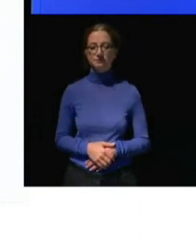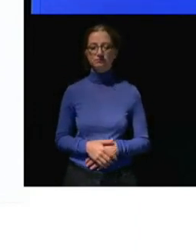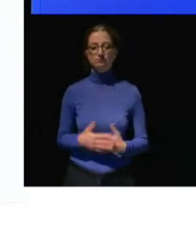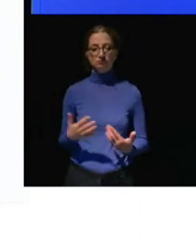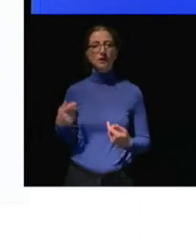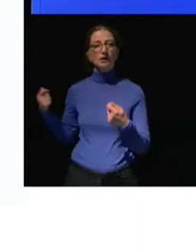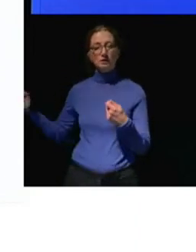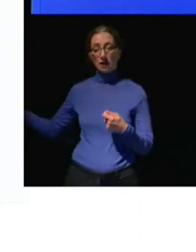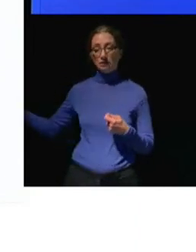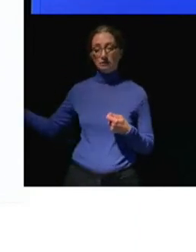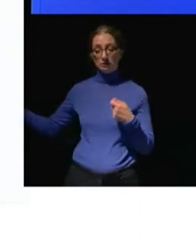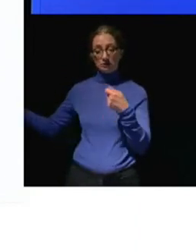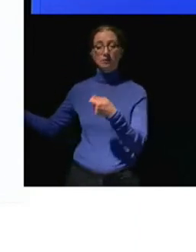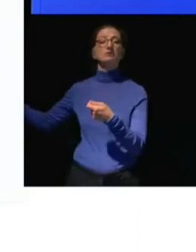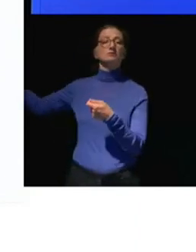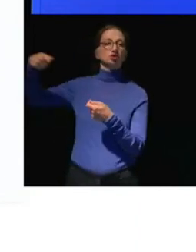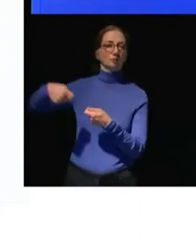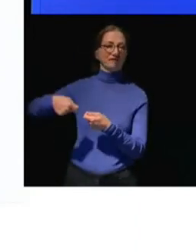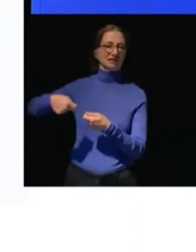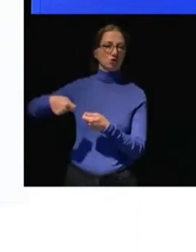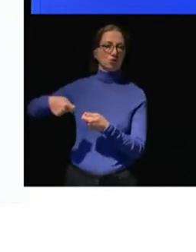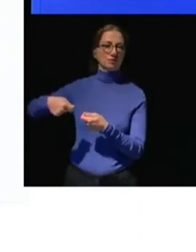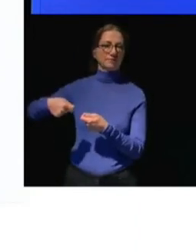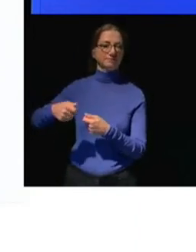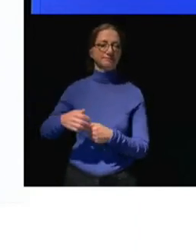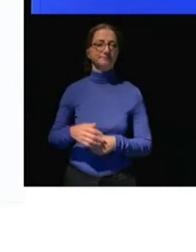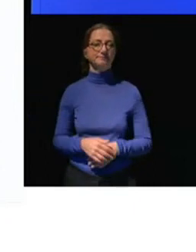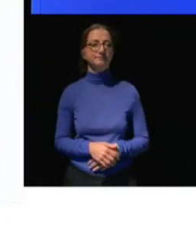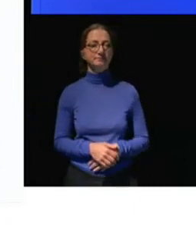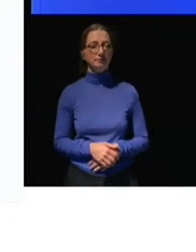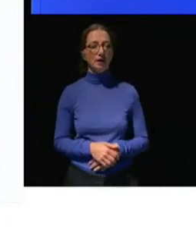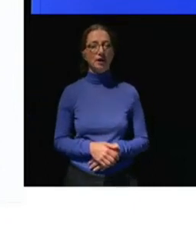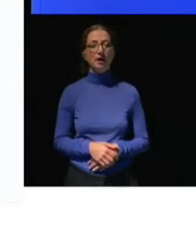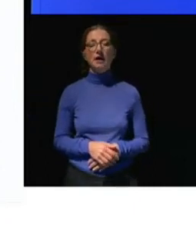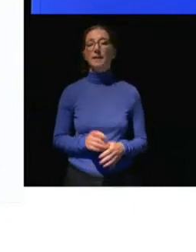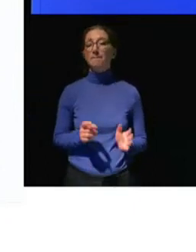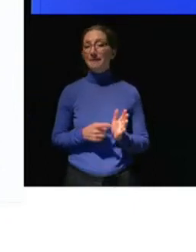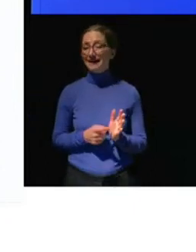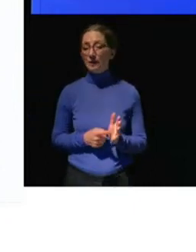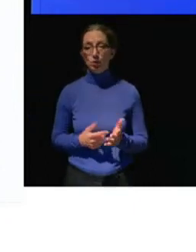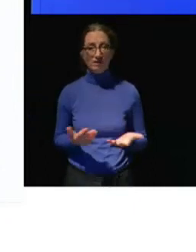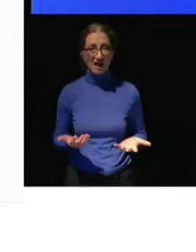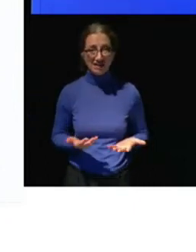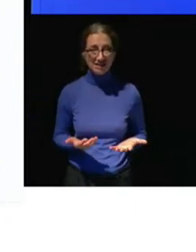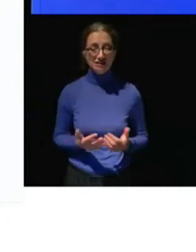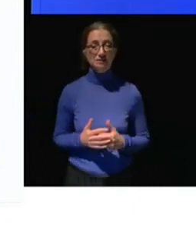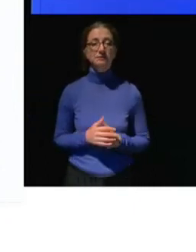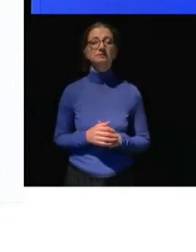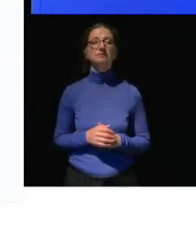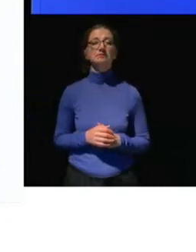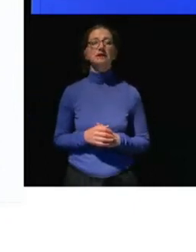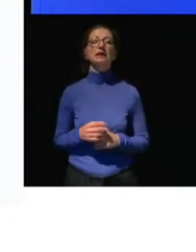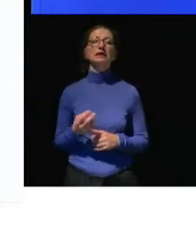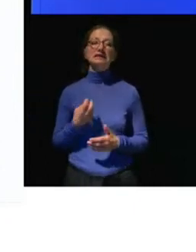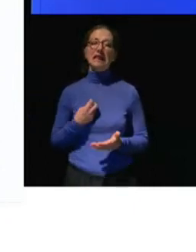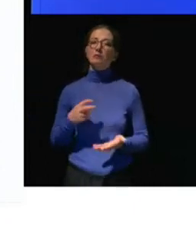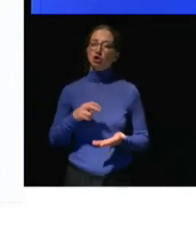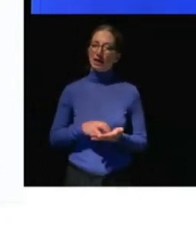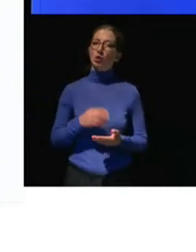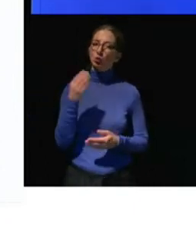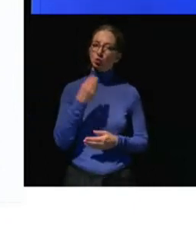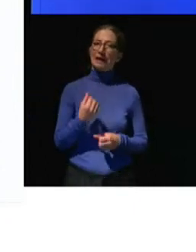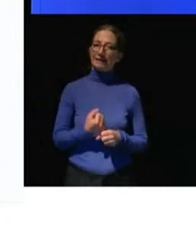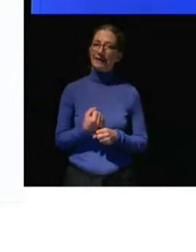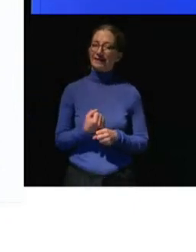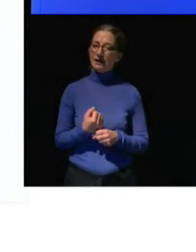Dann kann man diese Subventionen kriegen. Genau, Voraussetzungen dafür sind, dass man einer selbstständigen künstlerischen